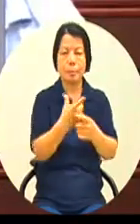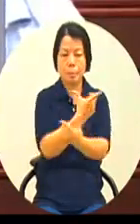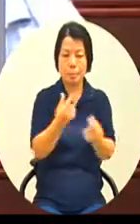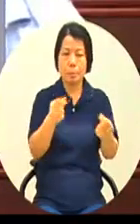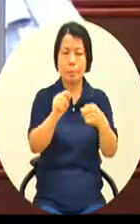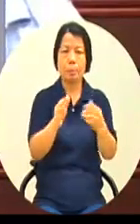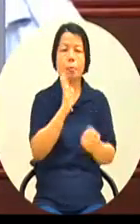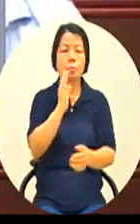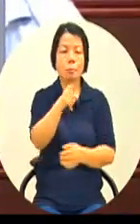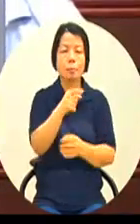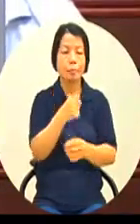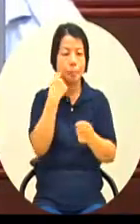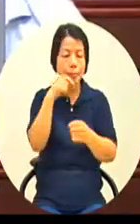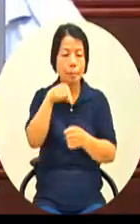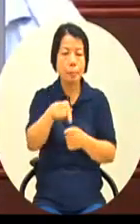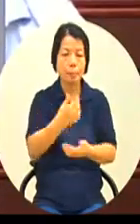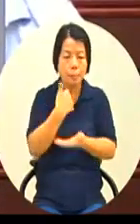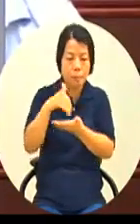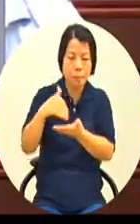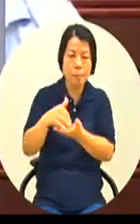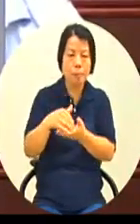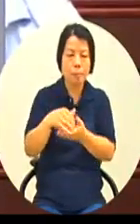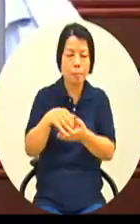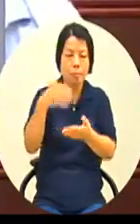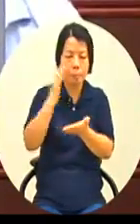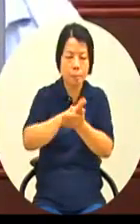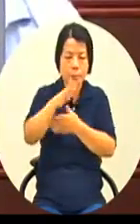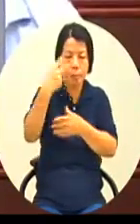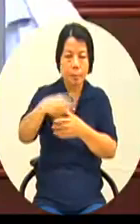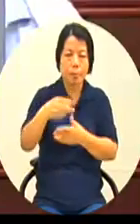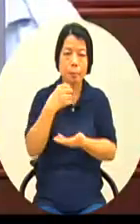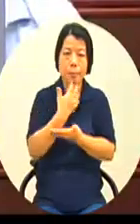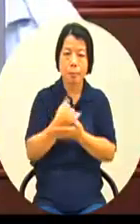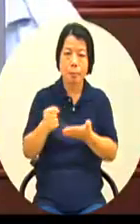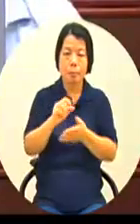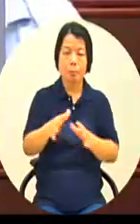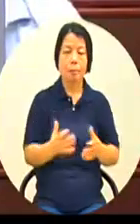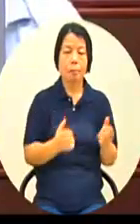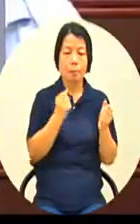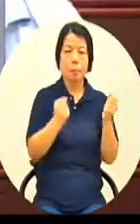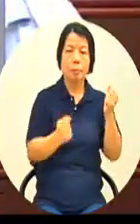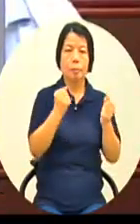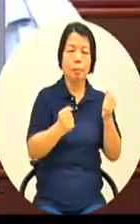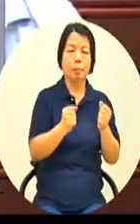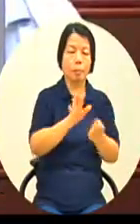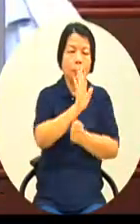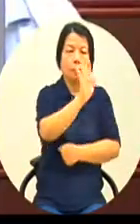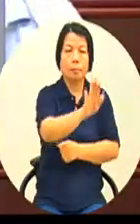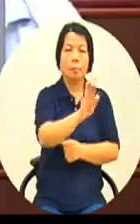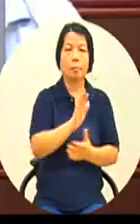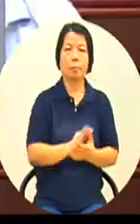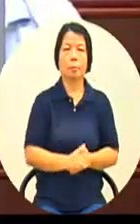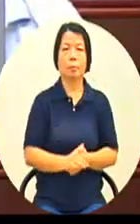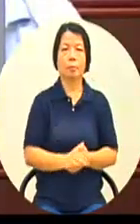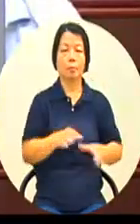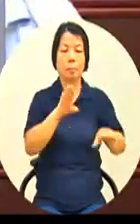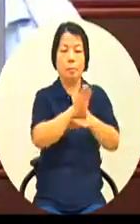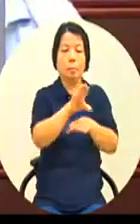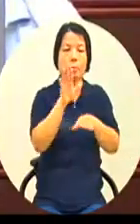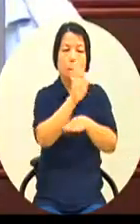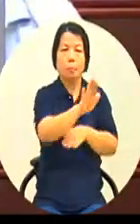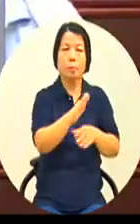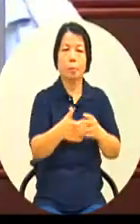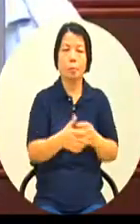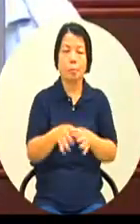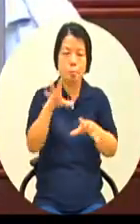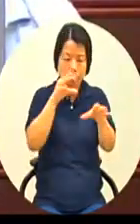兴趣，我来统计，吼、哦，就是用咱所开单的迄个车主啦，因为伊是车牌嘛，吼、哦。啊，车主伊有一个资料，